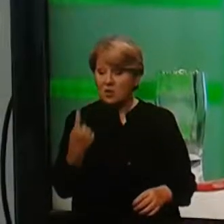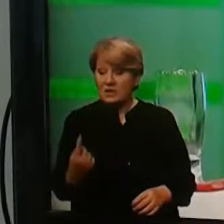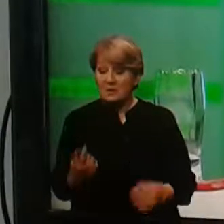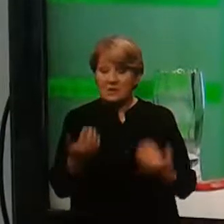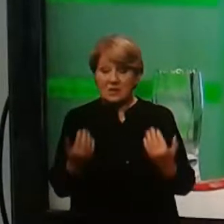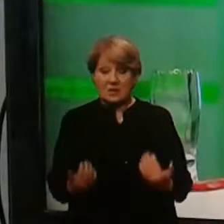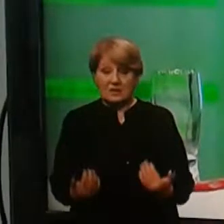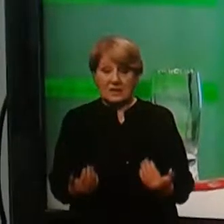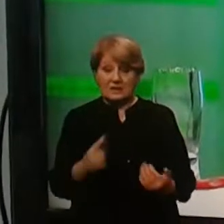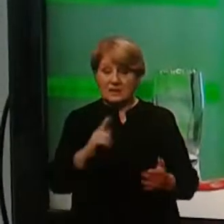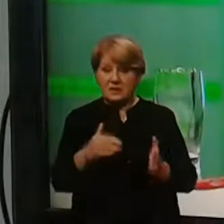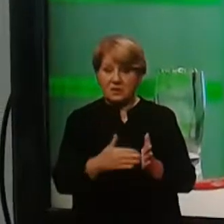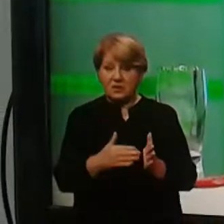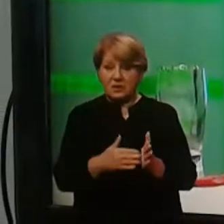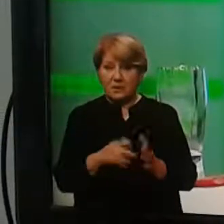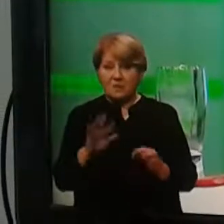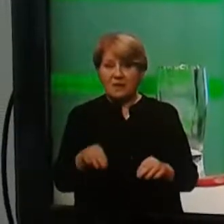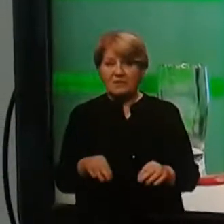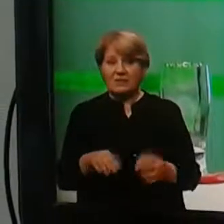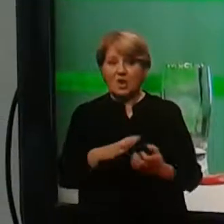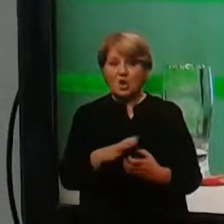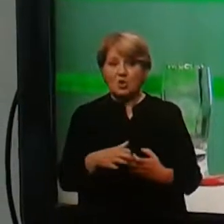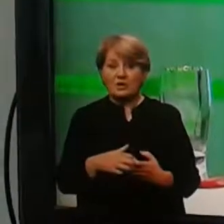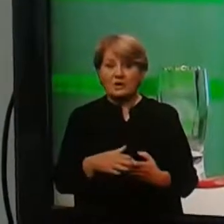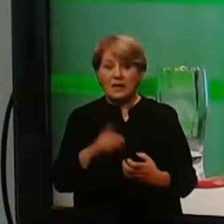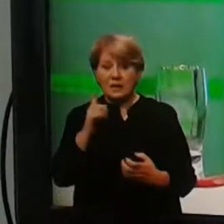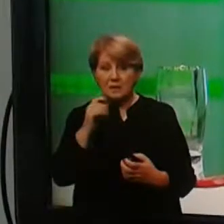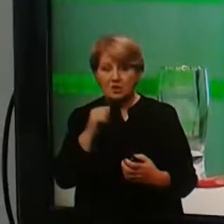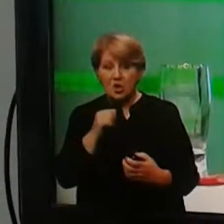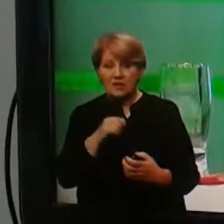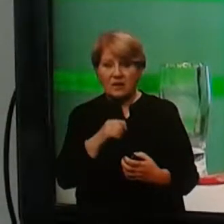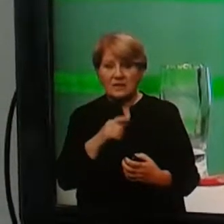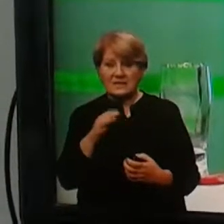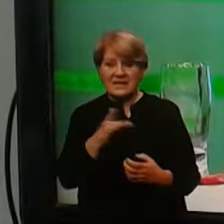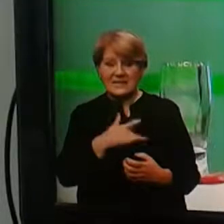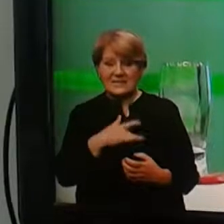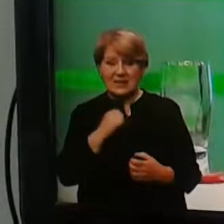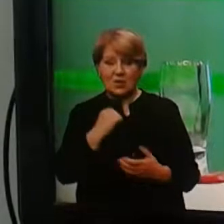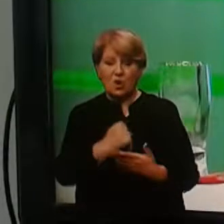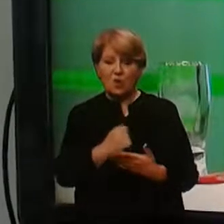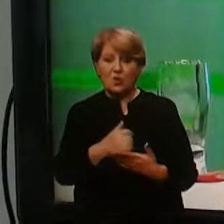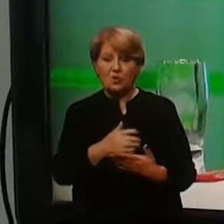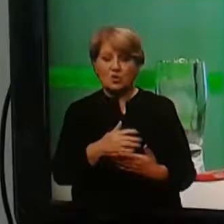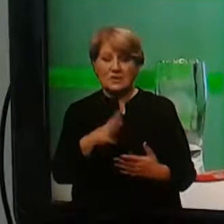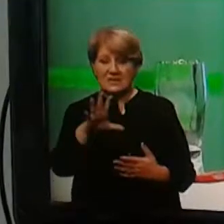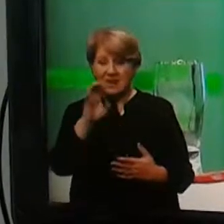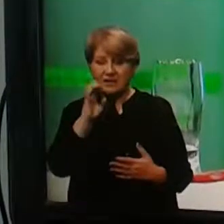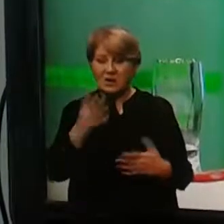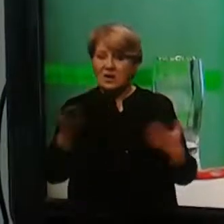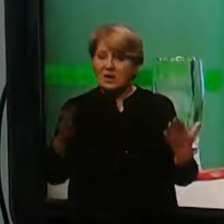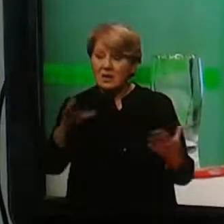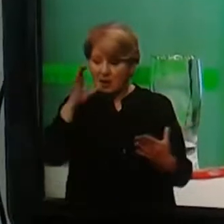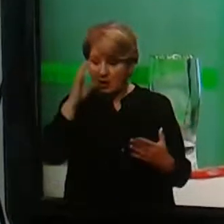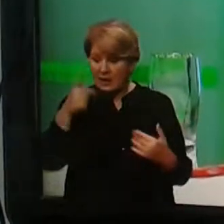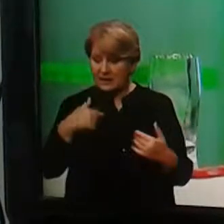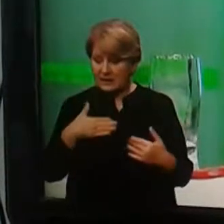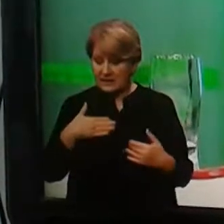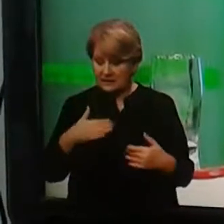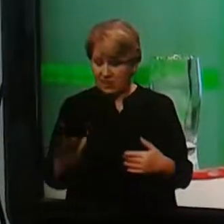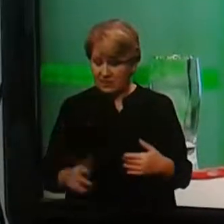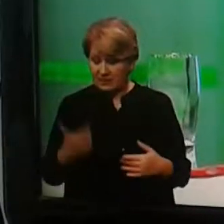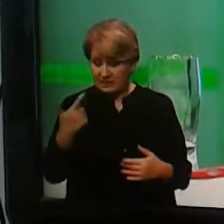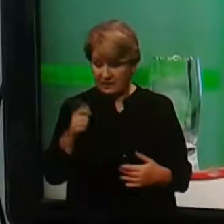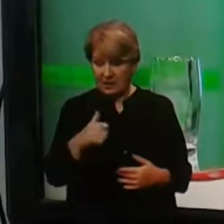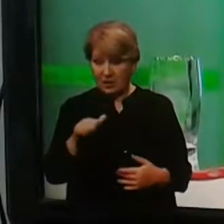sjediti. Nije potrebno biti roditelj da bi čovjek kao ljudsko biće sa srcem koje kuca u svakome od nas shvatio kako je gledati vlastito dijete od